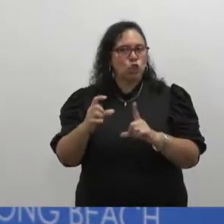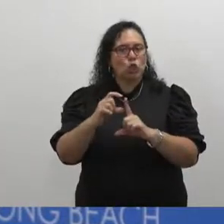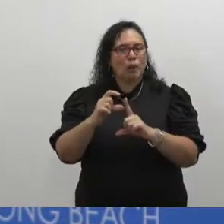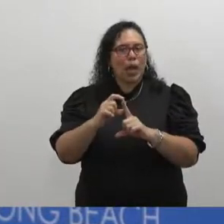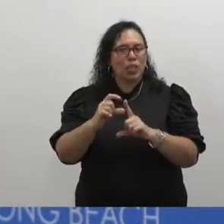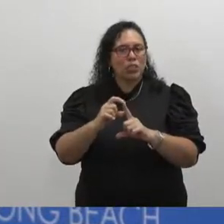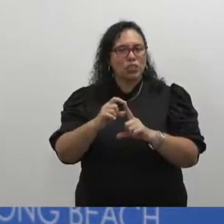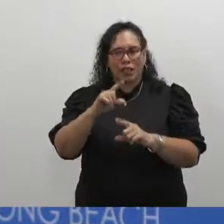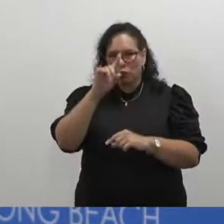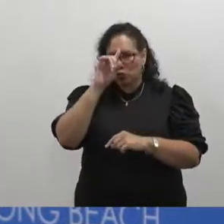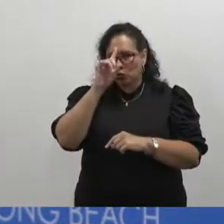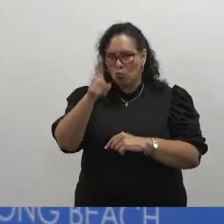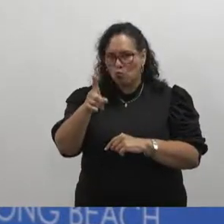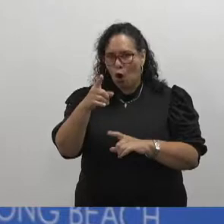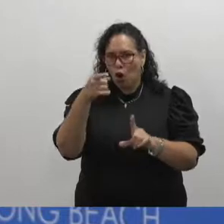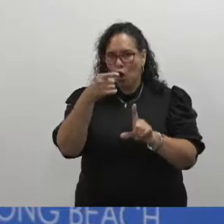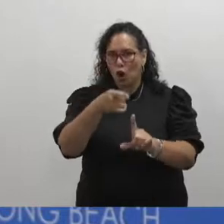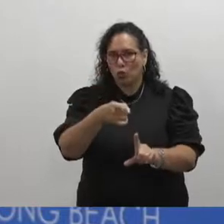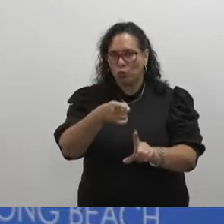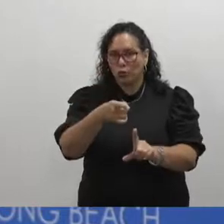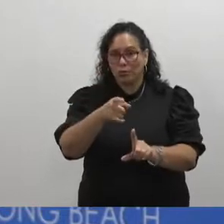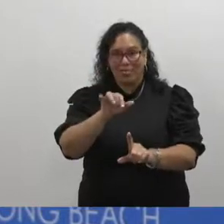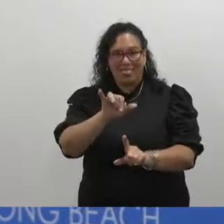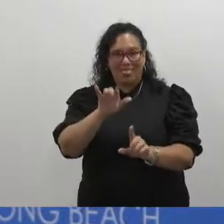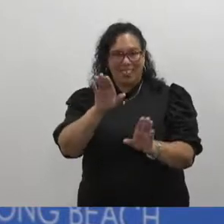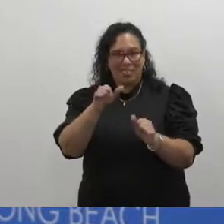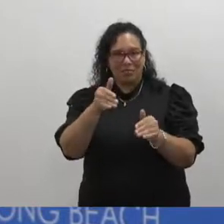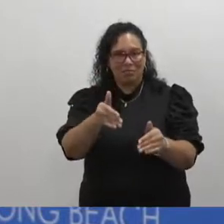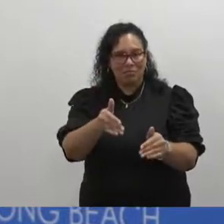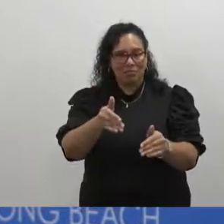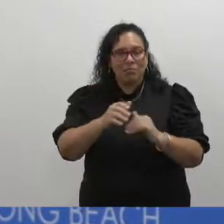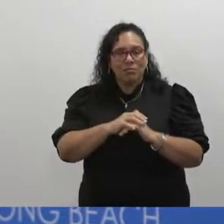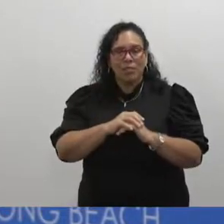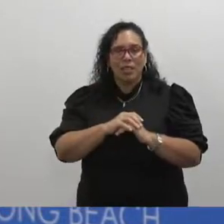prà bịa mà giang cái hào thạc cú đau chlát vầy